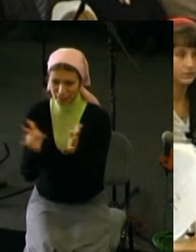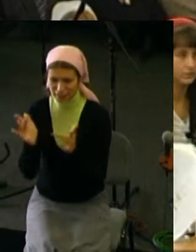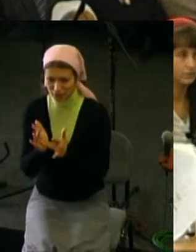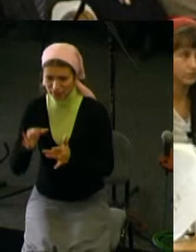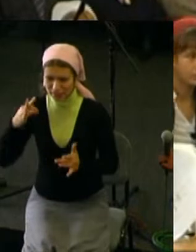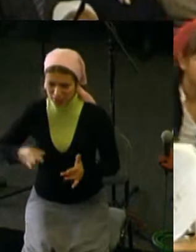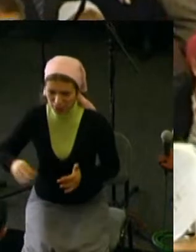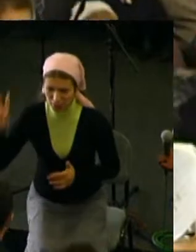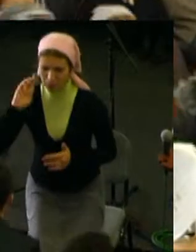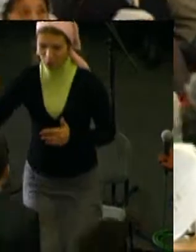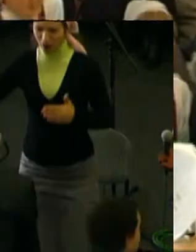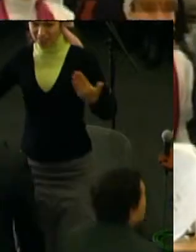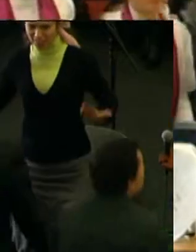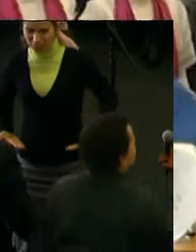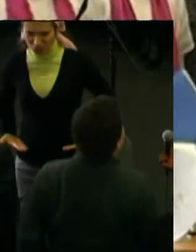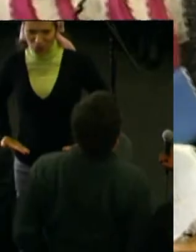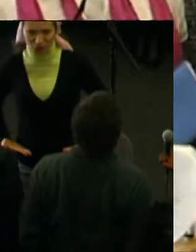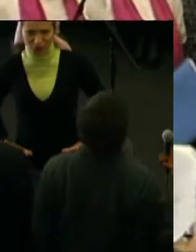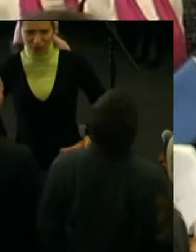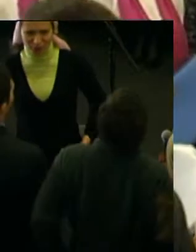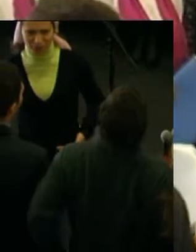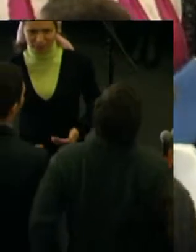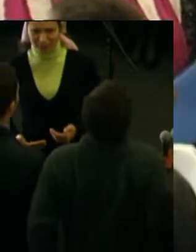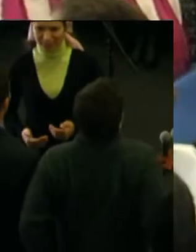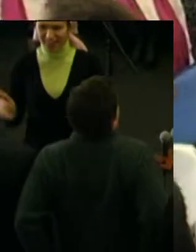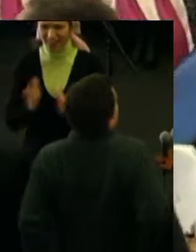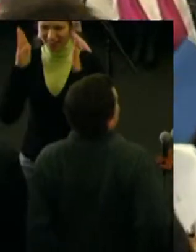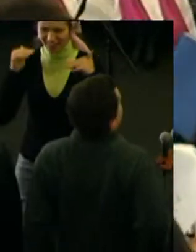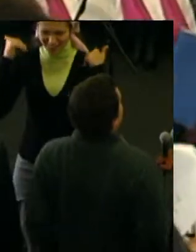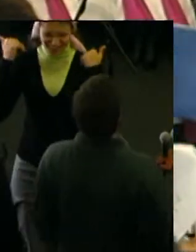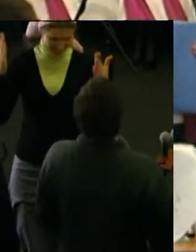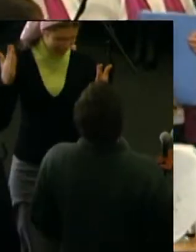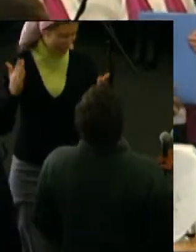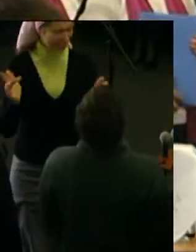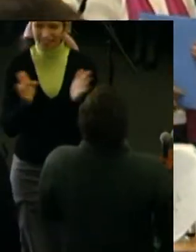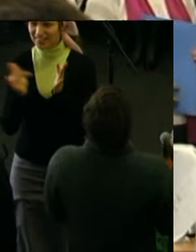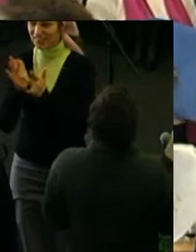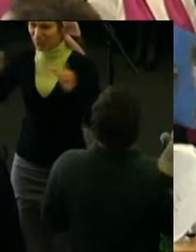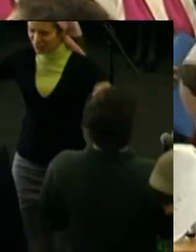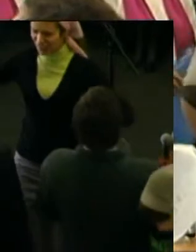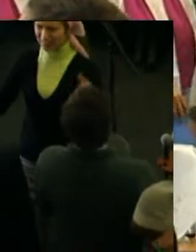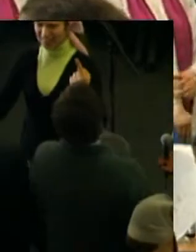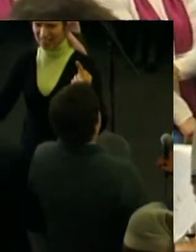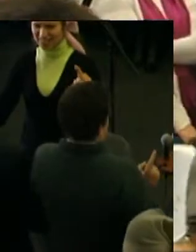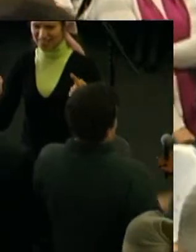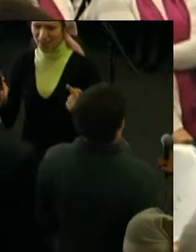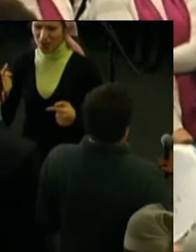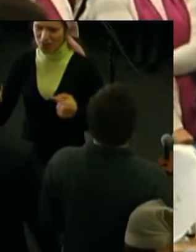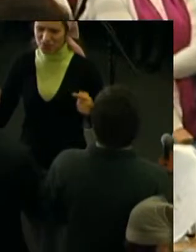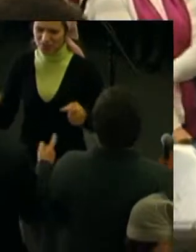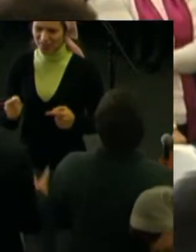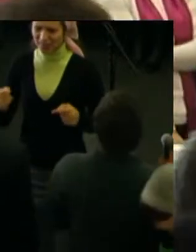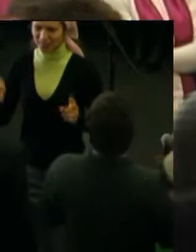Христос Син Бога Живого Алілуя Христос Воскрес